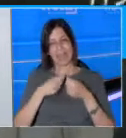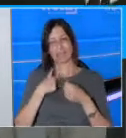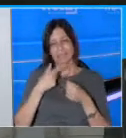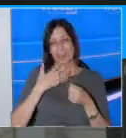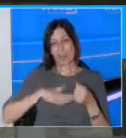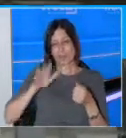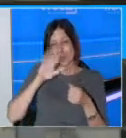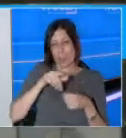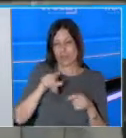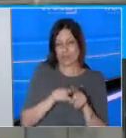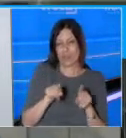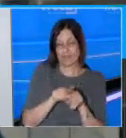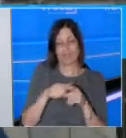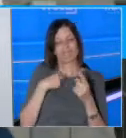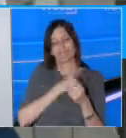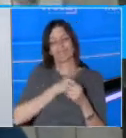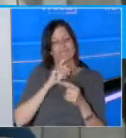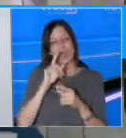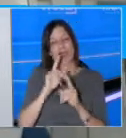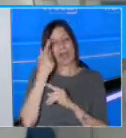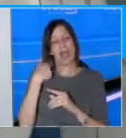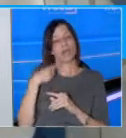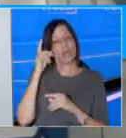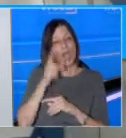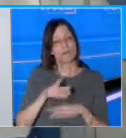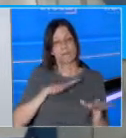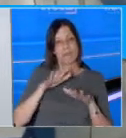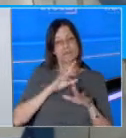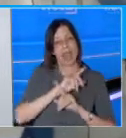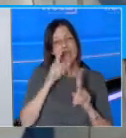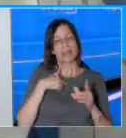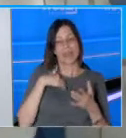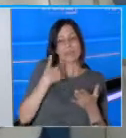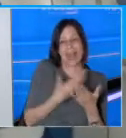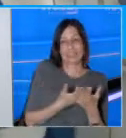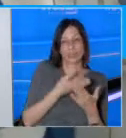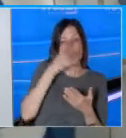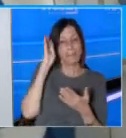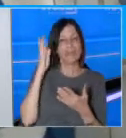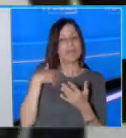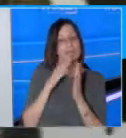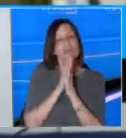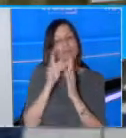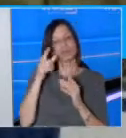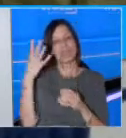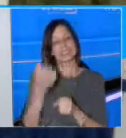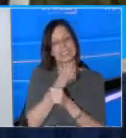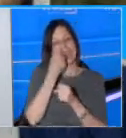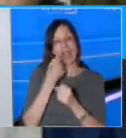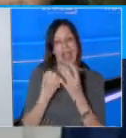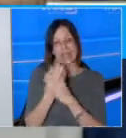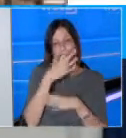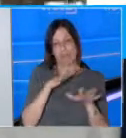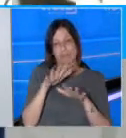קרה. אנחנו מחויבים לממשלה אחרת. המלצנו על הפית, ואני מקווה שיעלה בידו להקים ממשלה. ואם לא